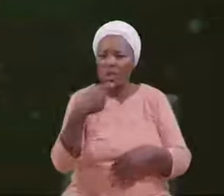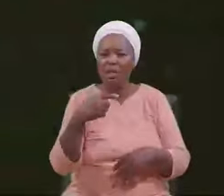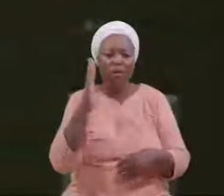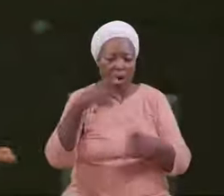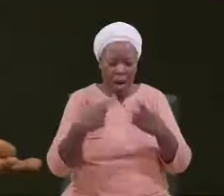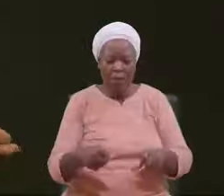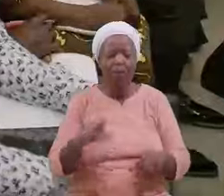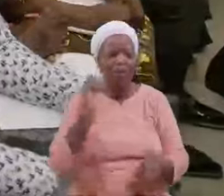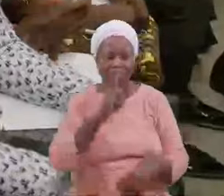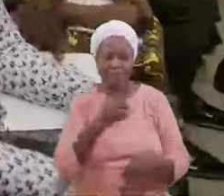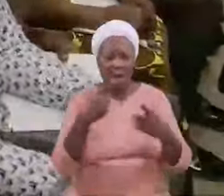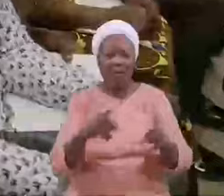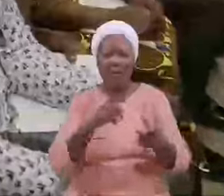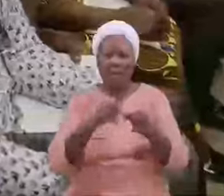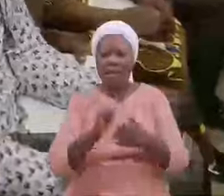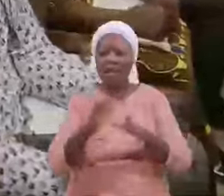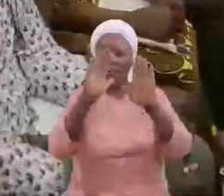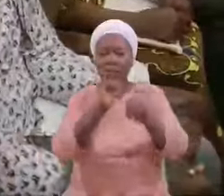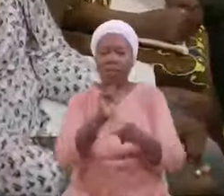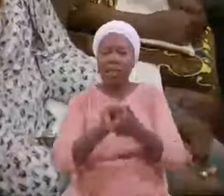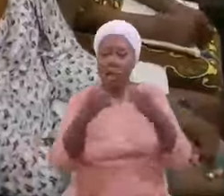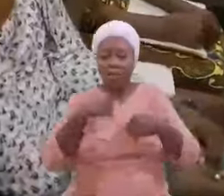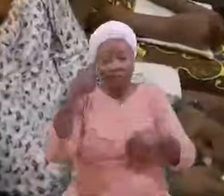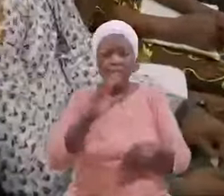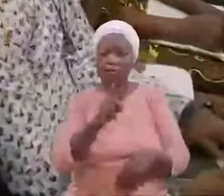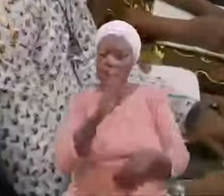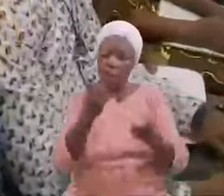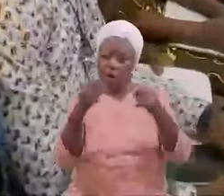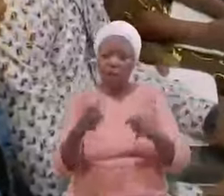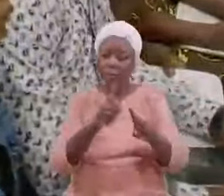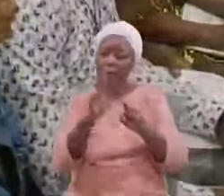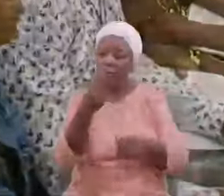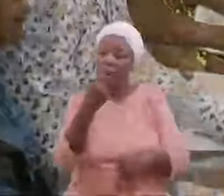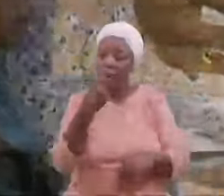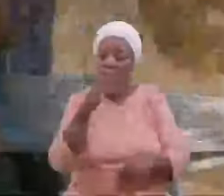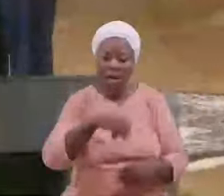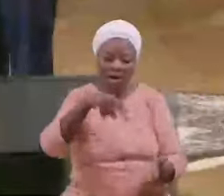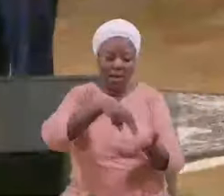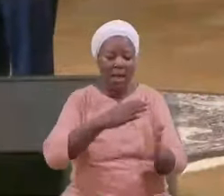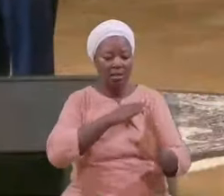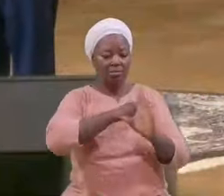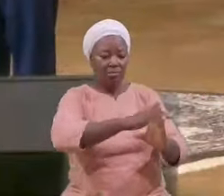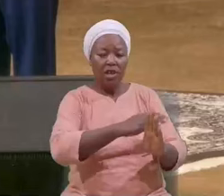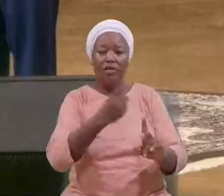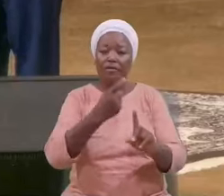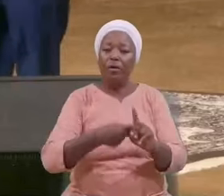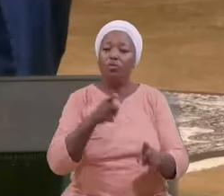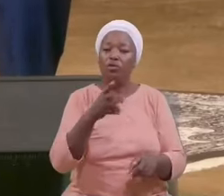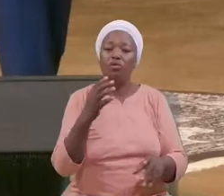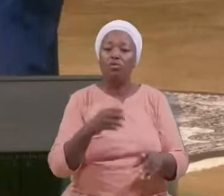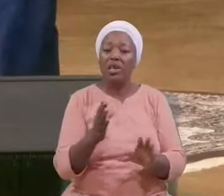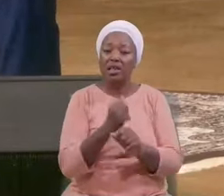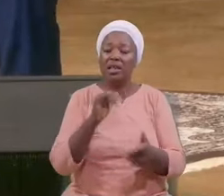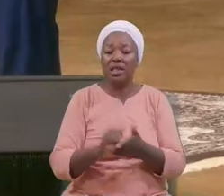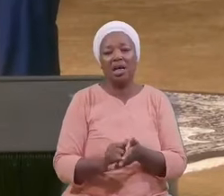venir. Mais votre langue peut se présenter comme un empêchement. Mais ce